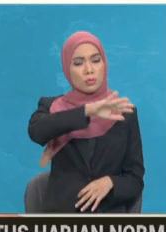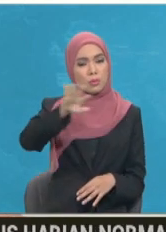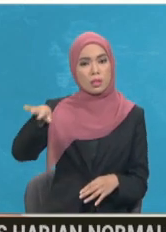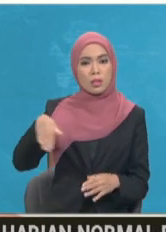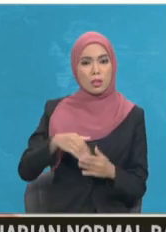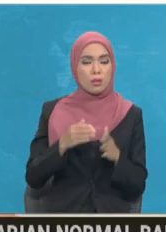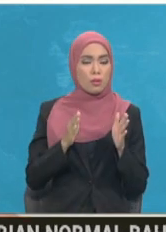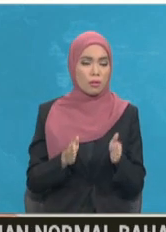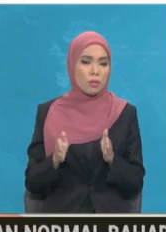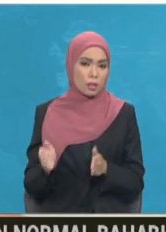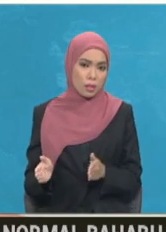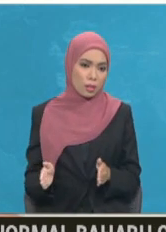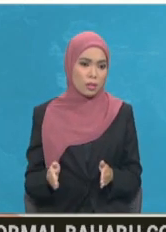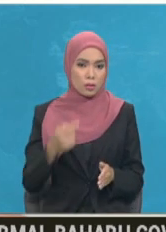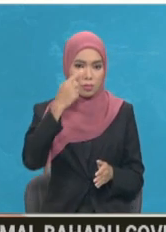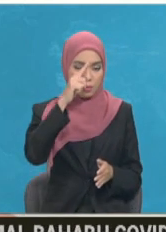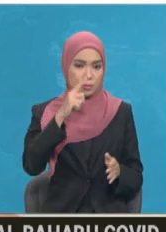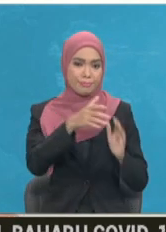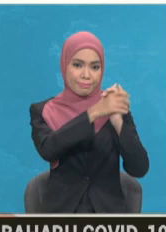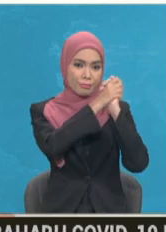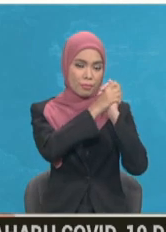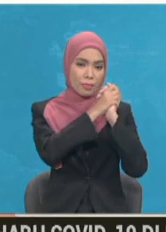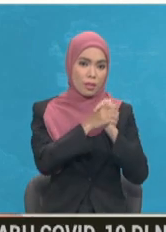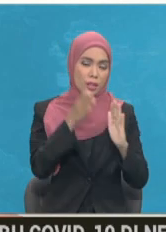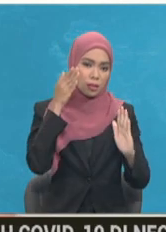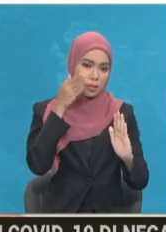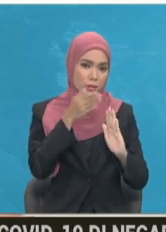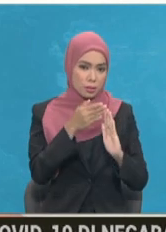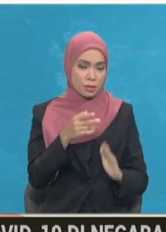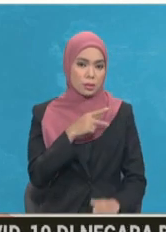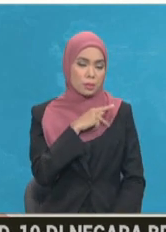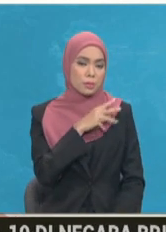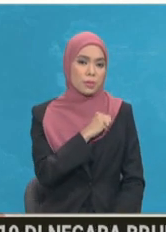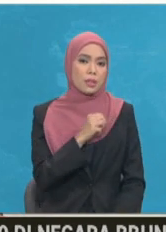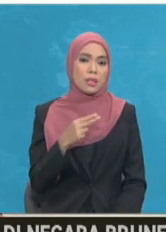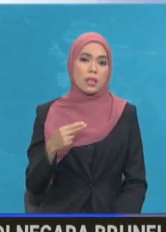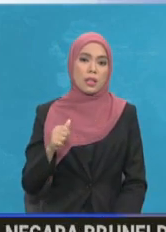dalam menjajakan rancangan strategi Kementerian oleh warga